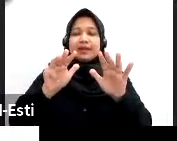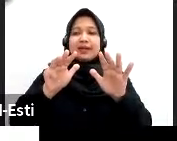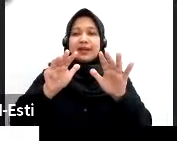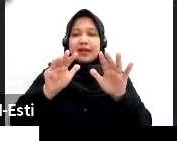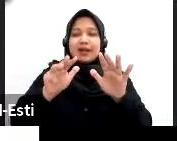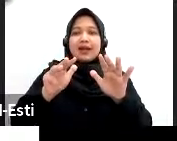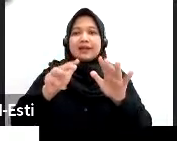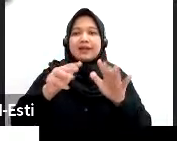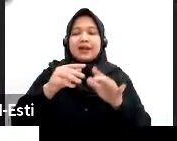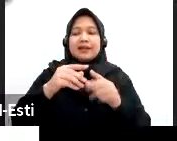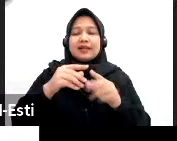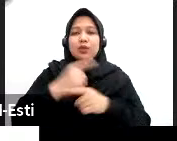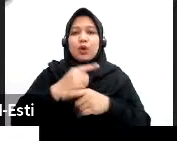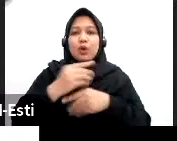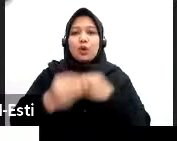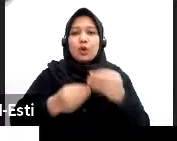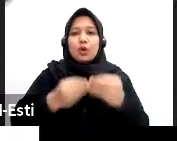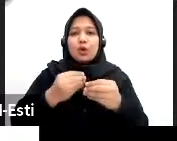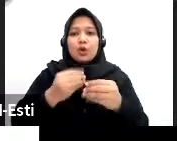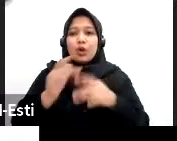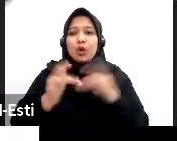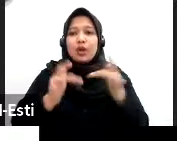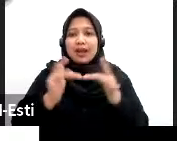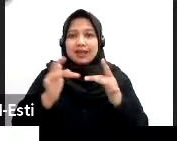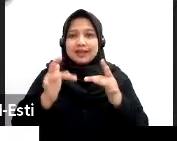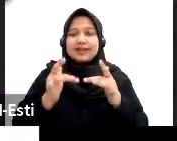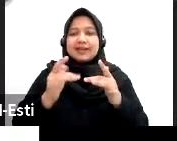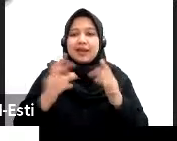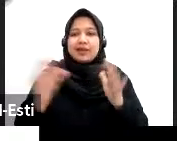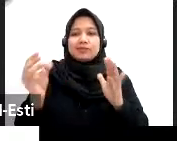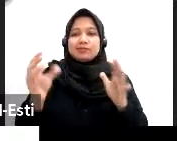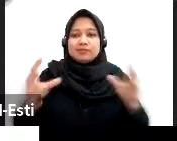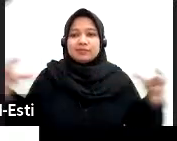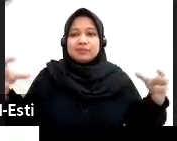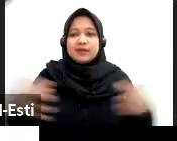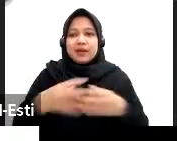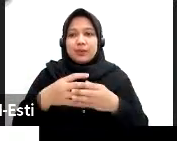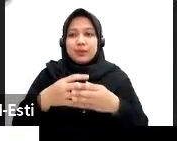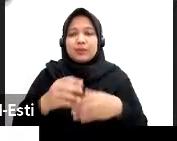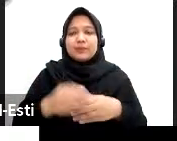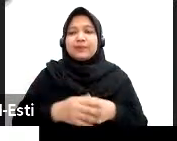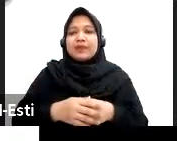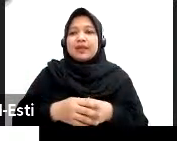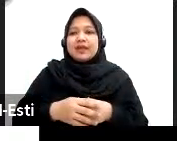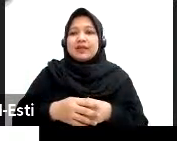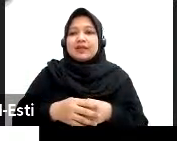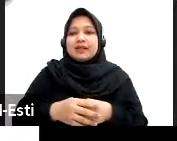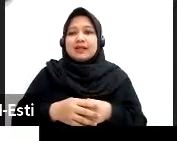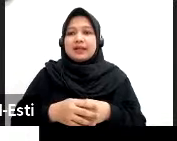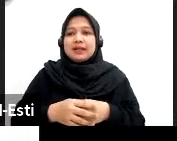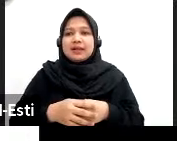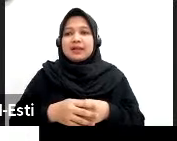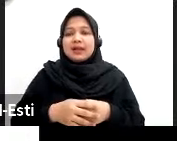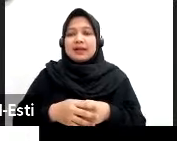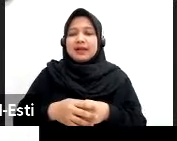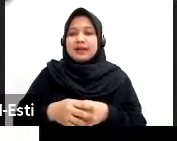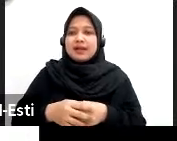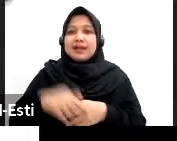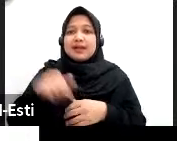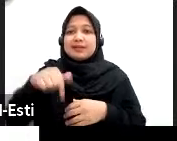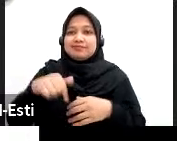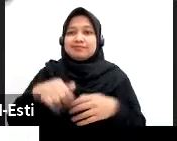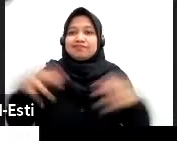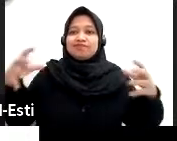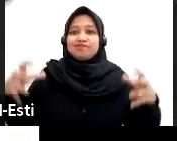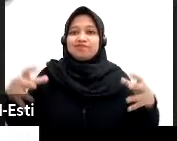apa mendorong semua ada mengakomodir seluruh player dari crunchy tal dalam hal ini kita mengakomodir